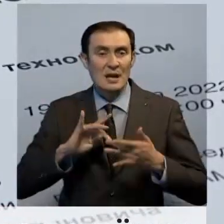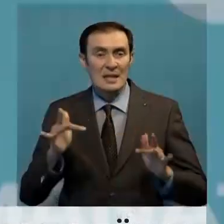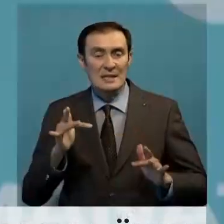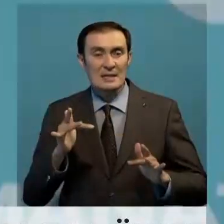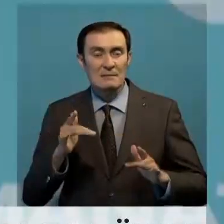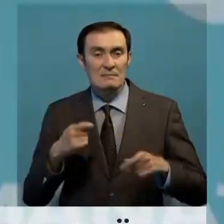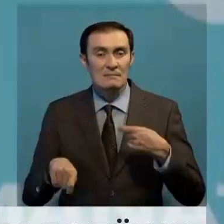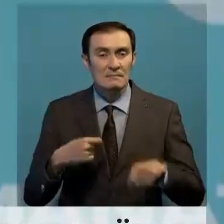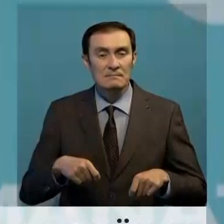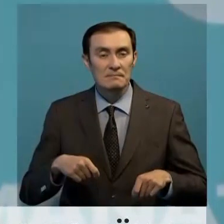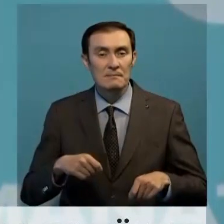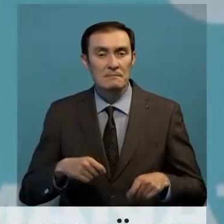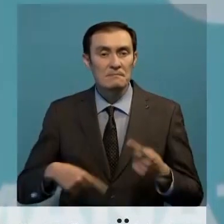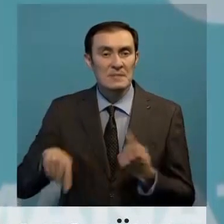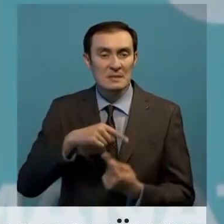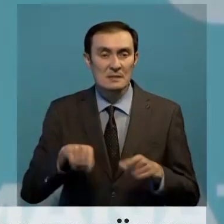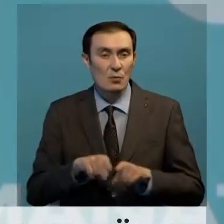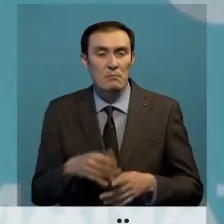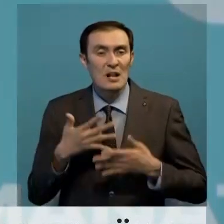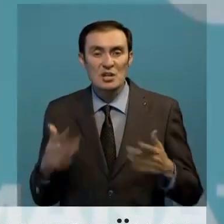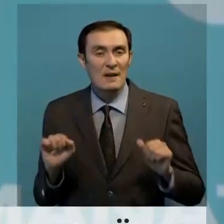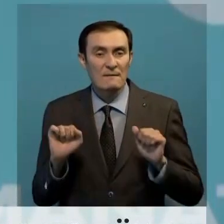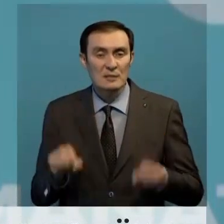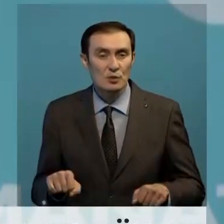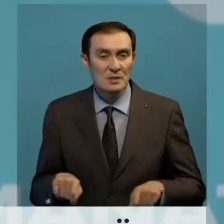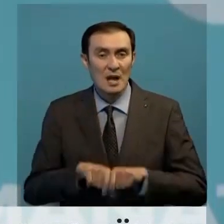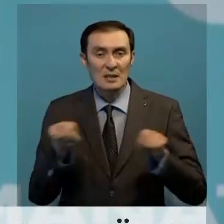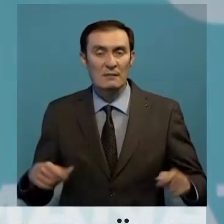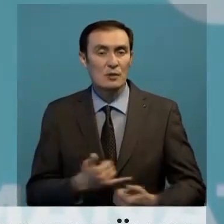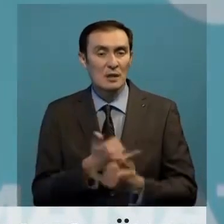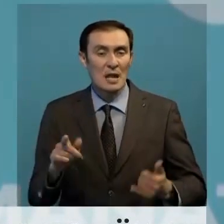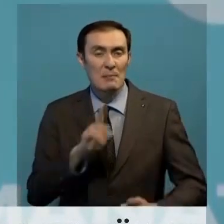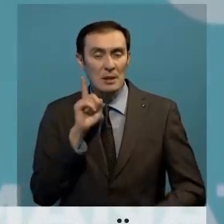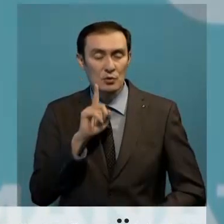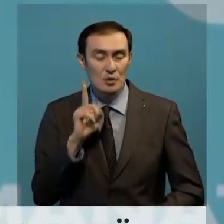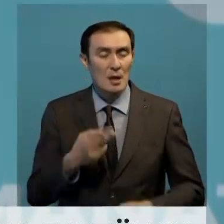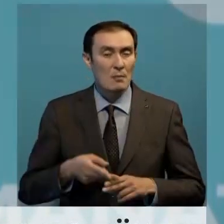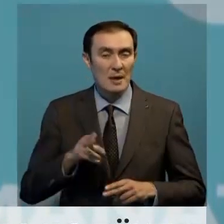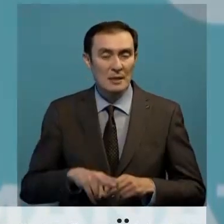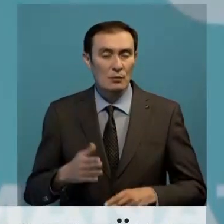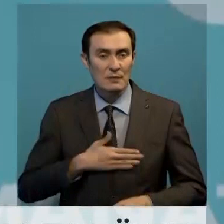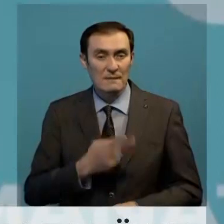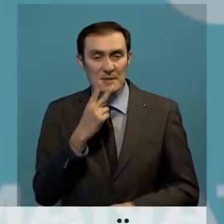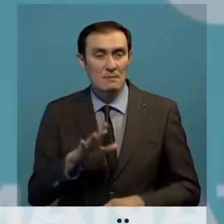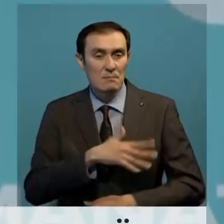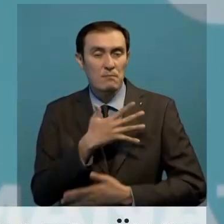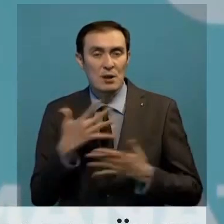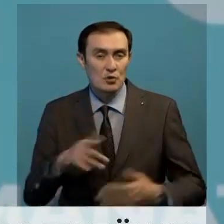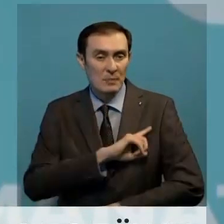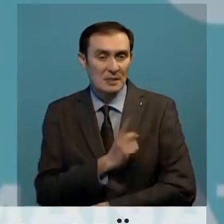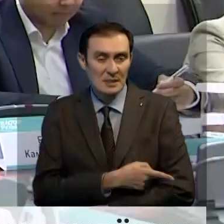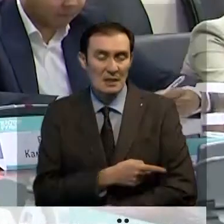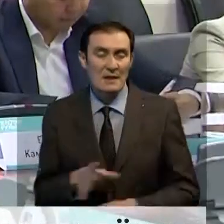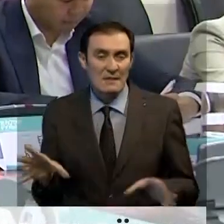это такая ниша, где огромные возможности открываются молодежи. Поэтому мы видим большой потенциал в